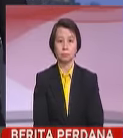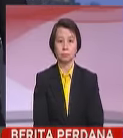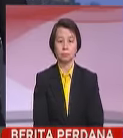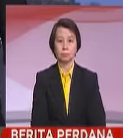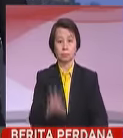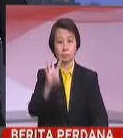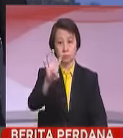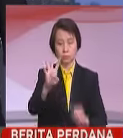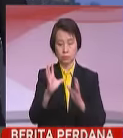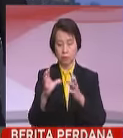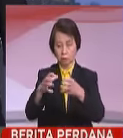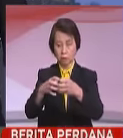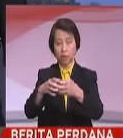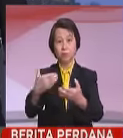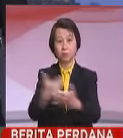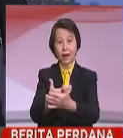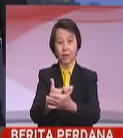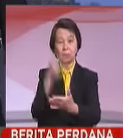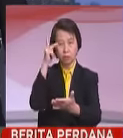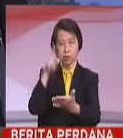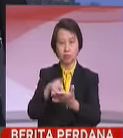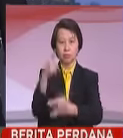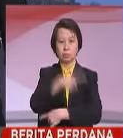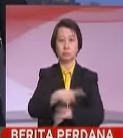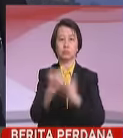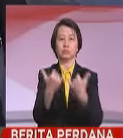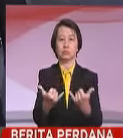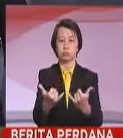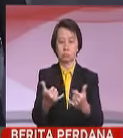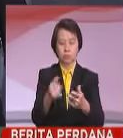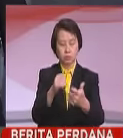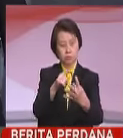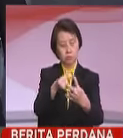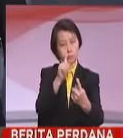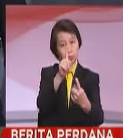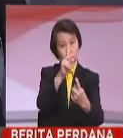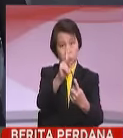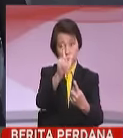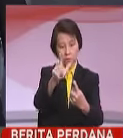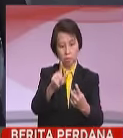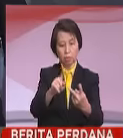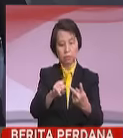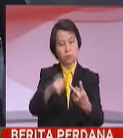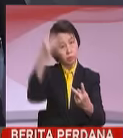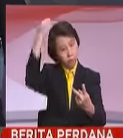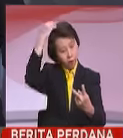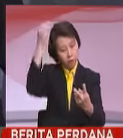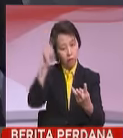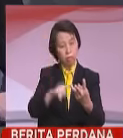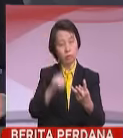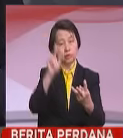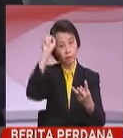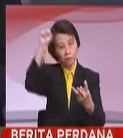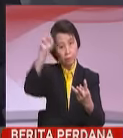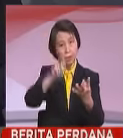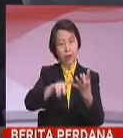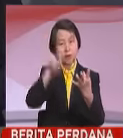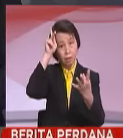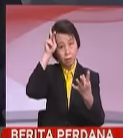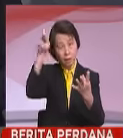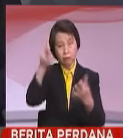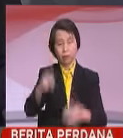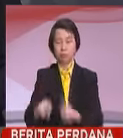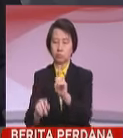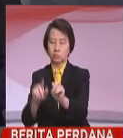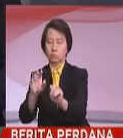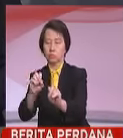Empat kluster baharu COVID-19 dikenal pasti hari ini, masing-masing satu di Kuala Lumpur, Selangor, Sabah dan Kelantan dengan